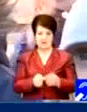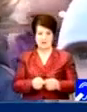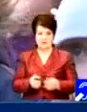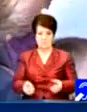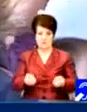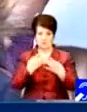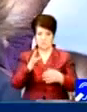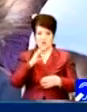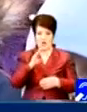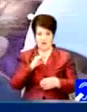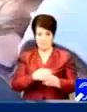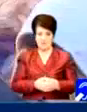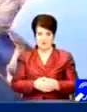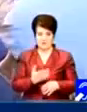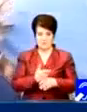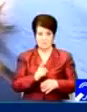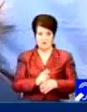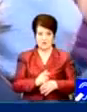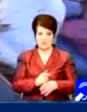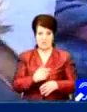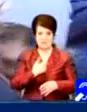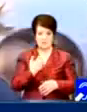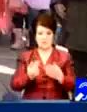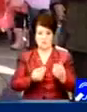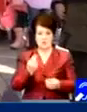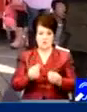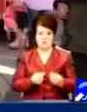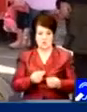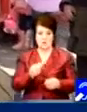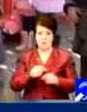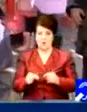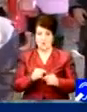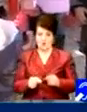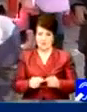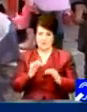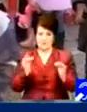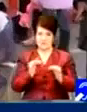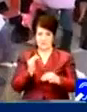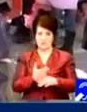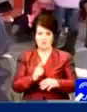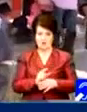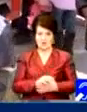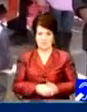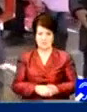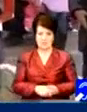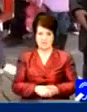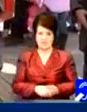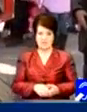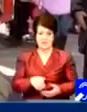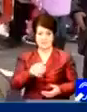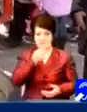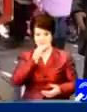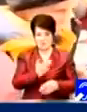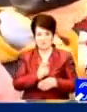cu apa, mi-a făcut foarte tare să nu ne jucăm cu căbrete. Foarte interesant, mi-a plăcut